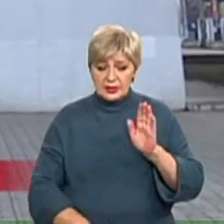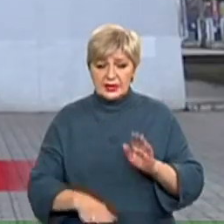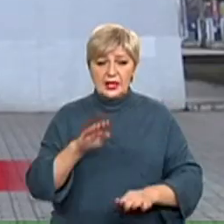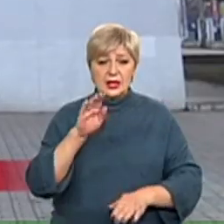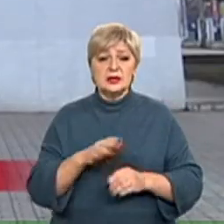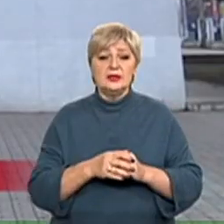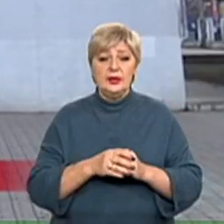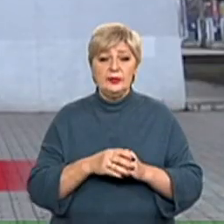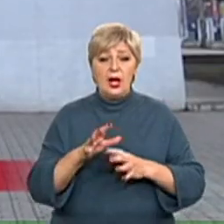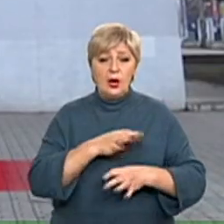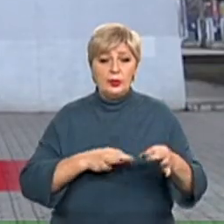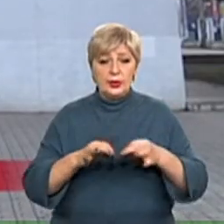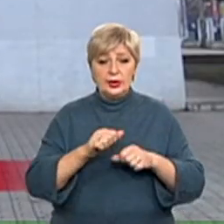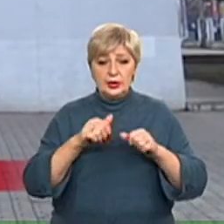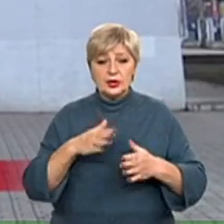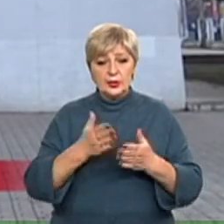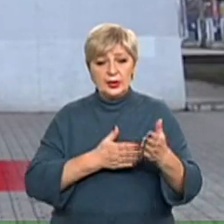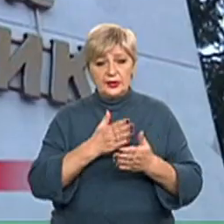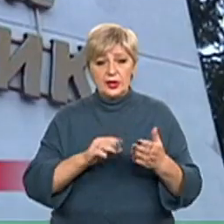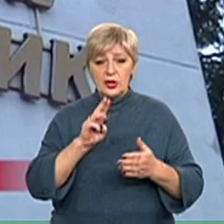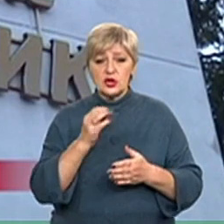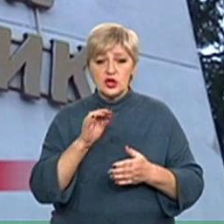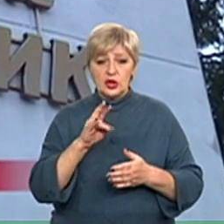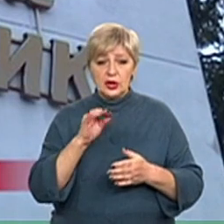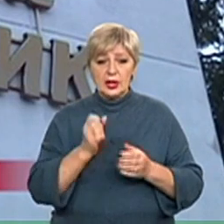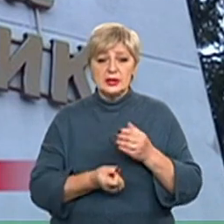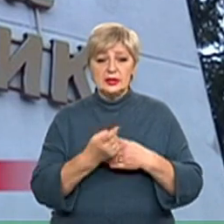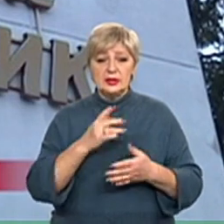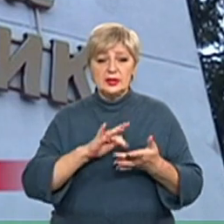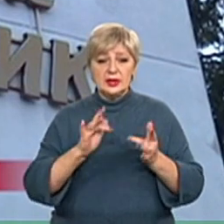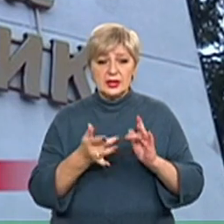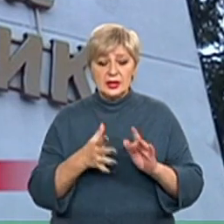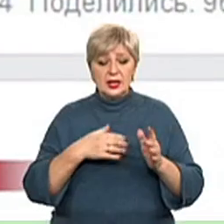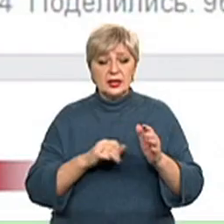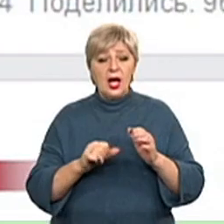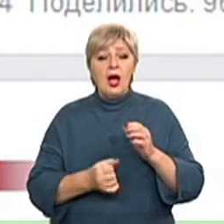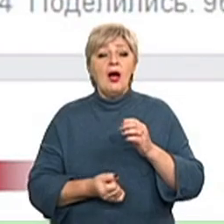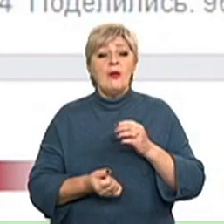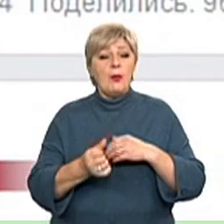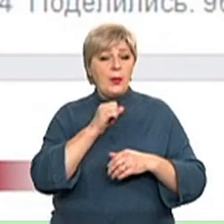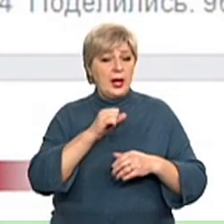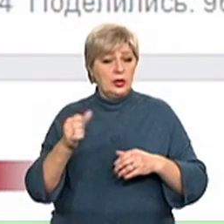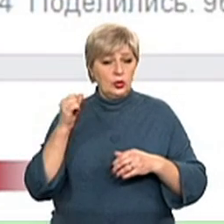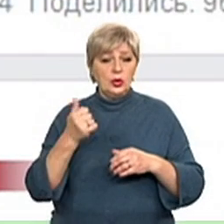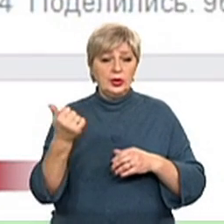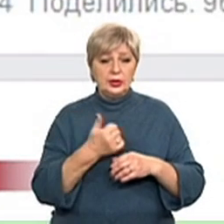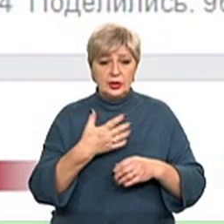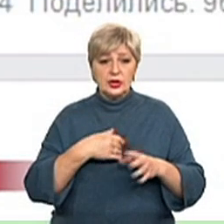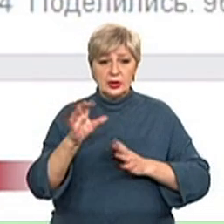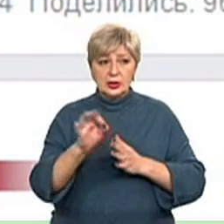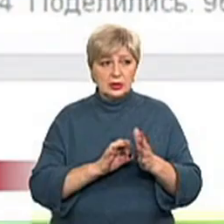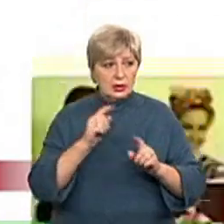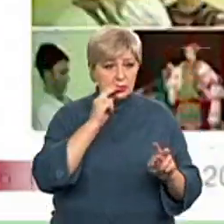дитинства. Проєкт рішення про ліквідацію шинника з'явився на сайті міської ради минулого тижня. На це відразу відреагували